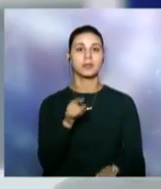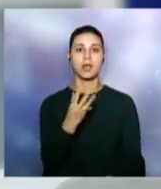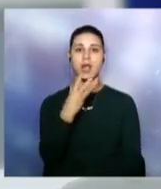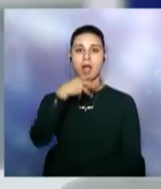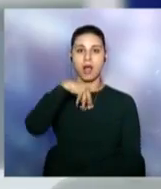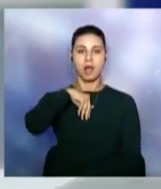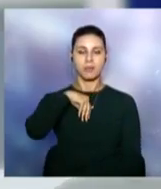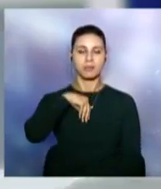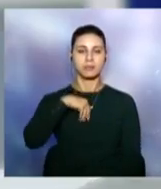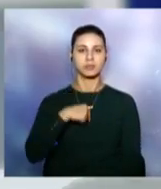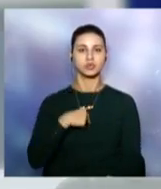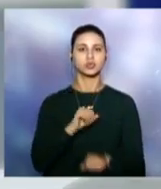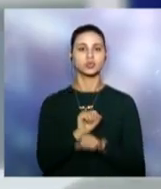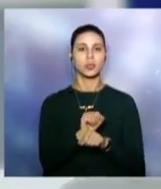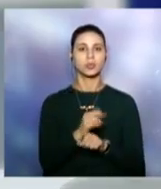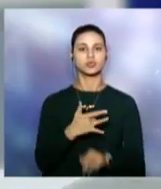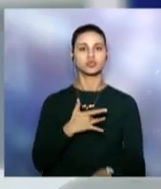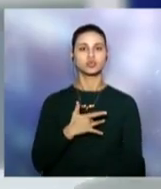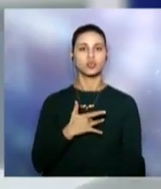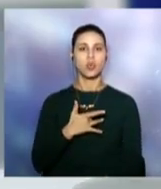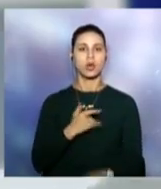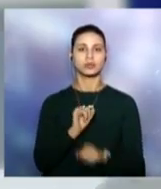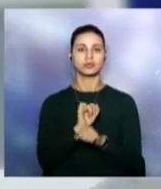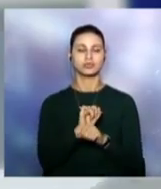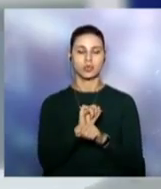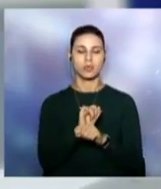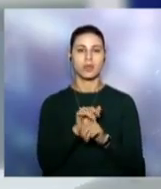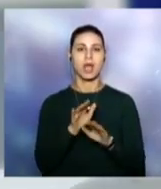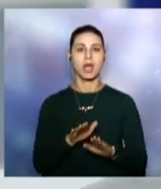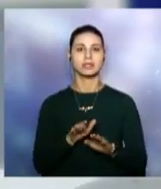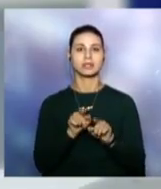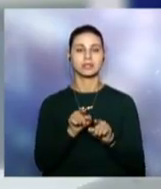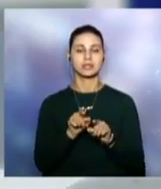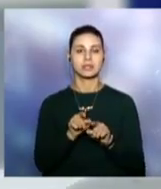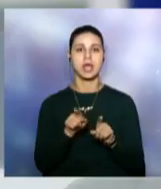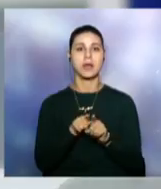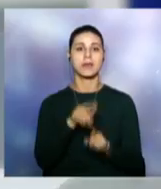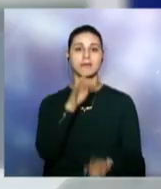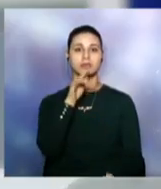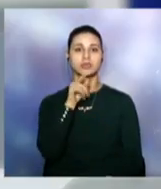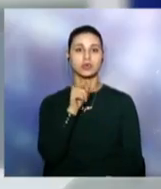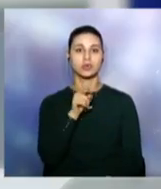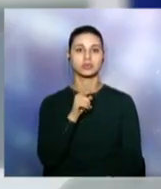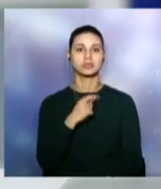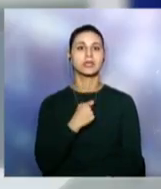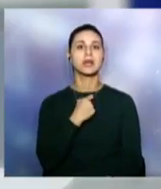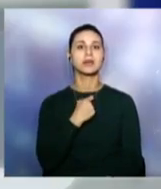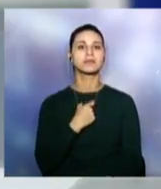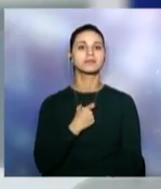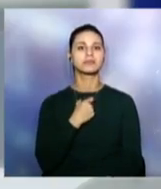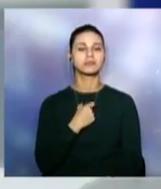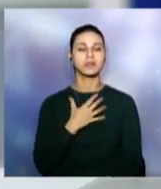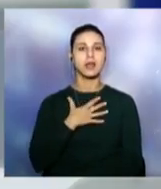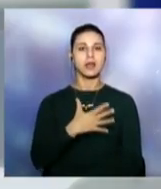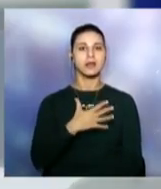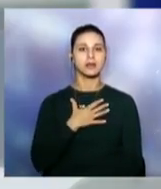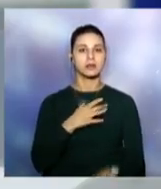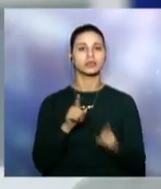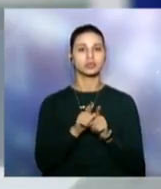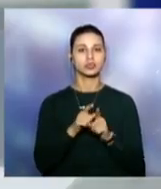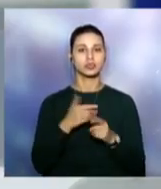გადის საყლაპავს და ჩერდება საყლაპავში ასე მდებარეობით. ის ამავე დროს აზიანებს ტრახიასაც, რა თქმა უნდა, იმიტომ რომ ის წინ